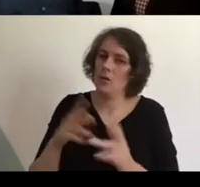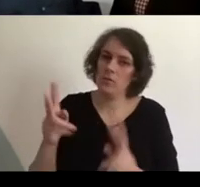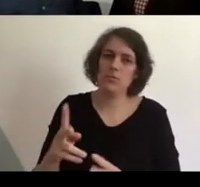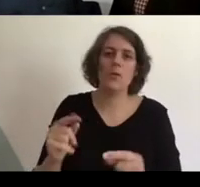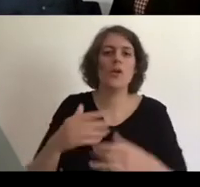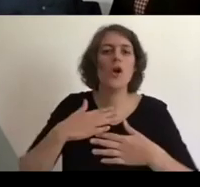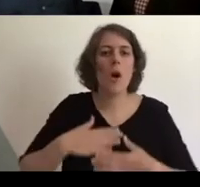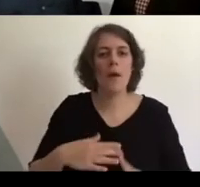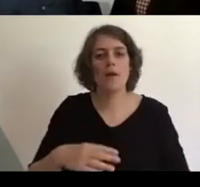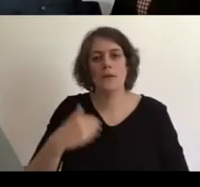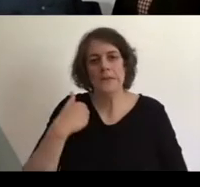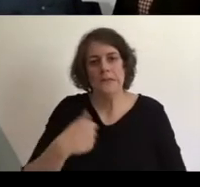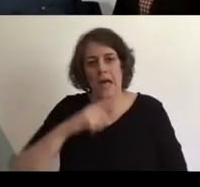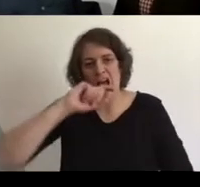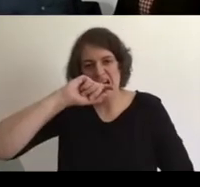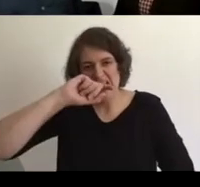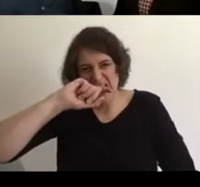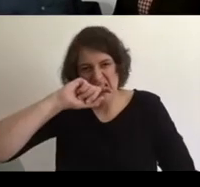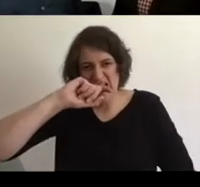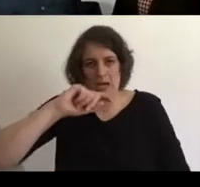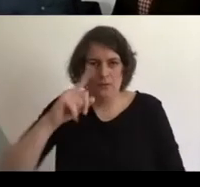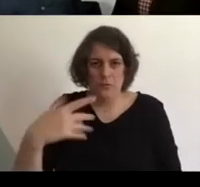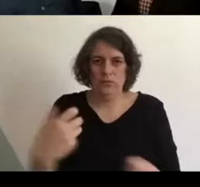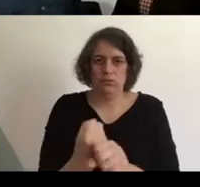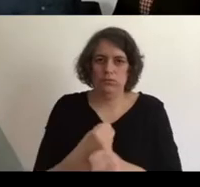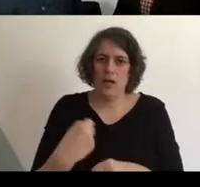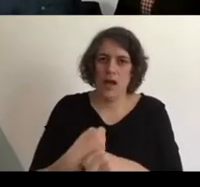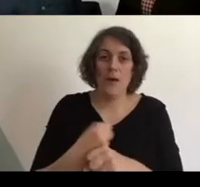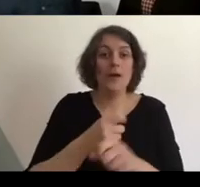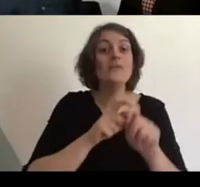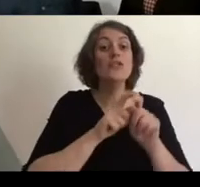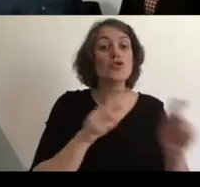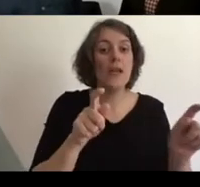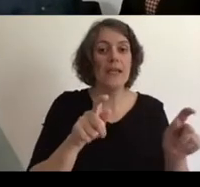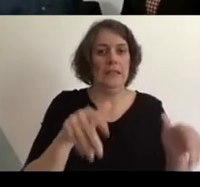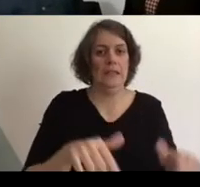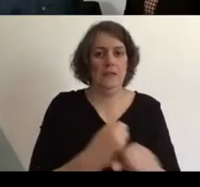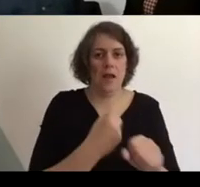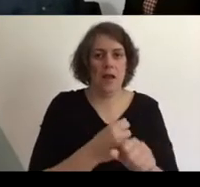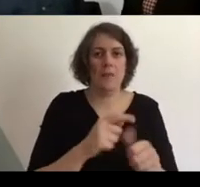im Pflegebereich und man nicht nur im Schichtdienst ist, sondern körperlich